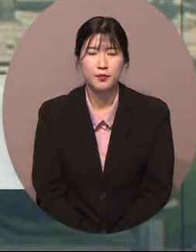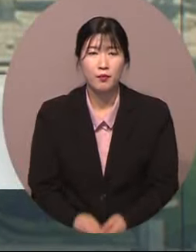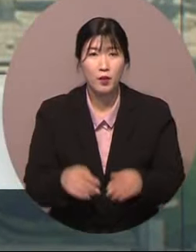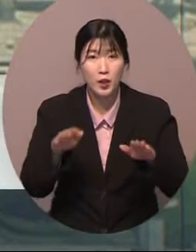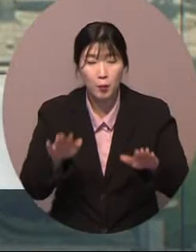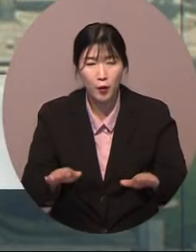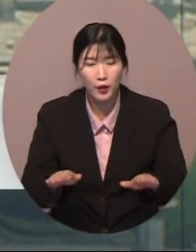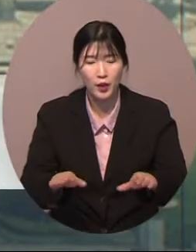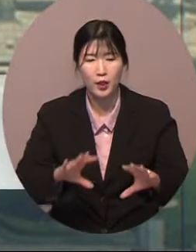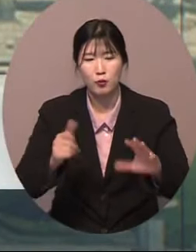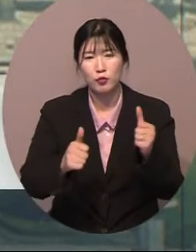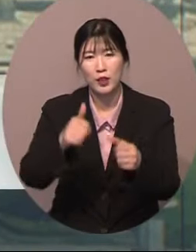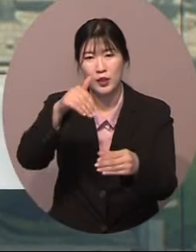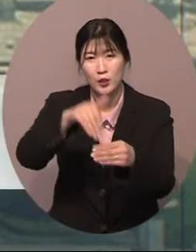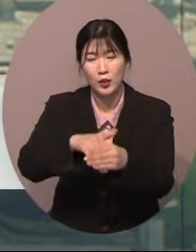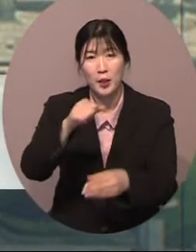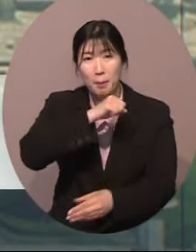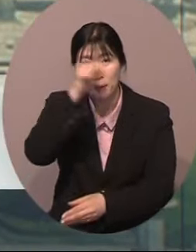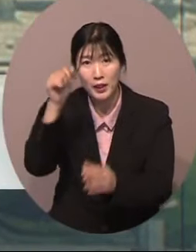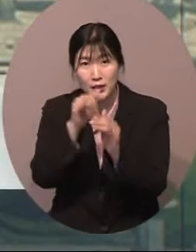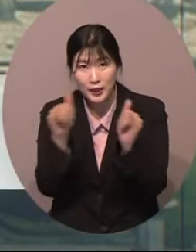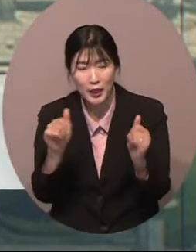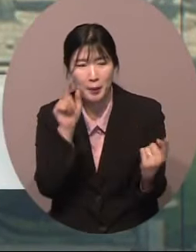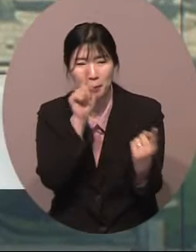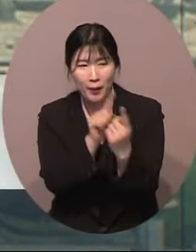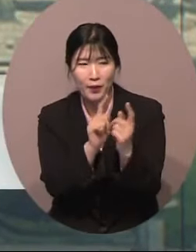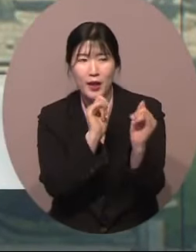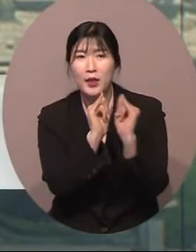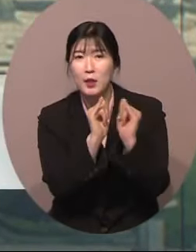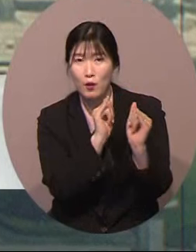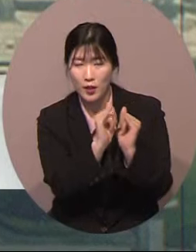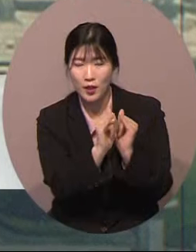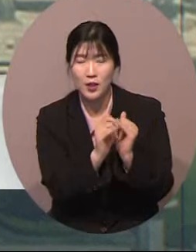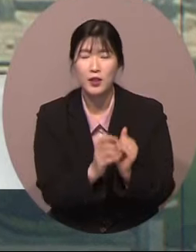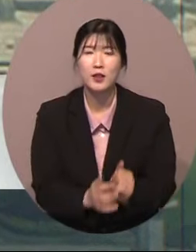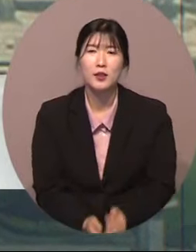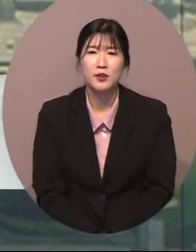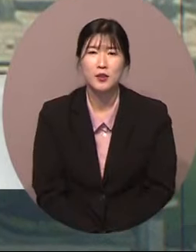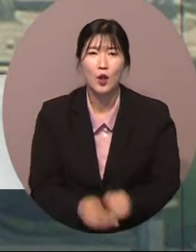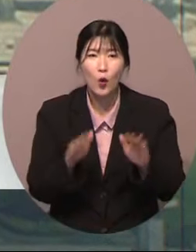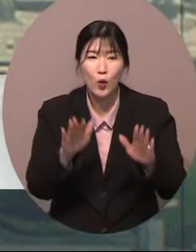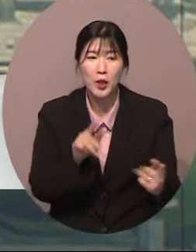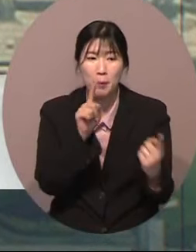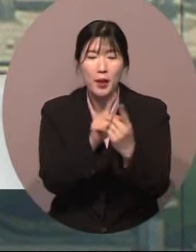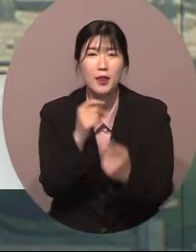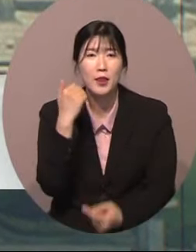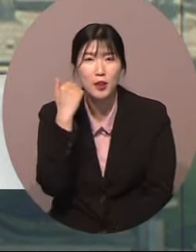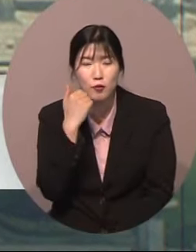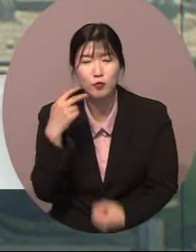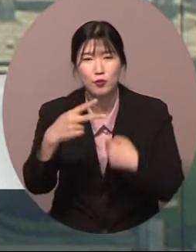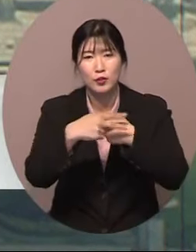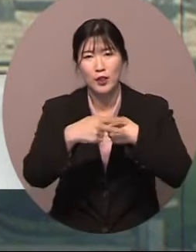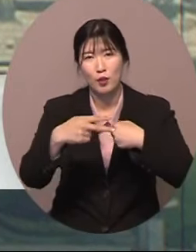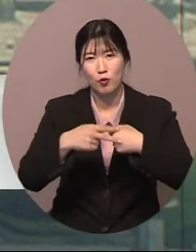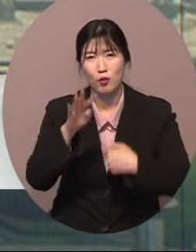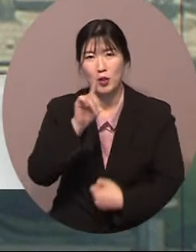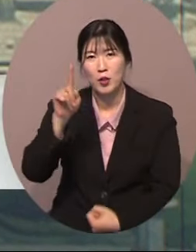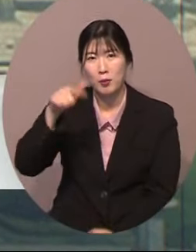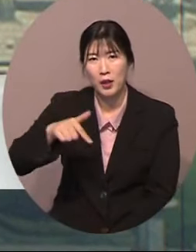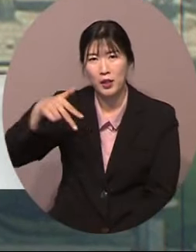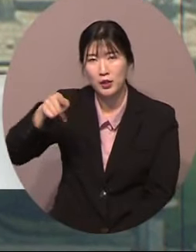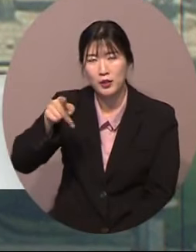이번 총선 화재의 당선인들을 만나보는 기획보도 순서입니다 오늘은 대전 대덕구 박정현 당선인